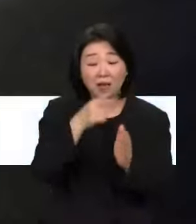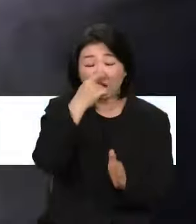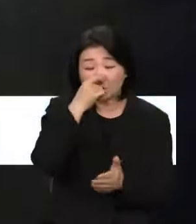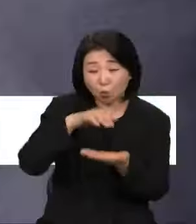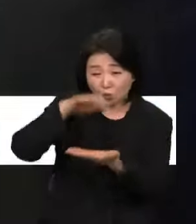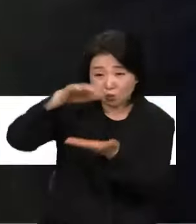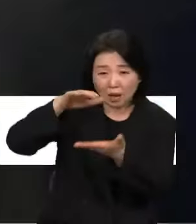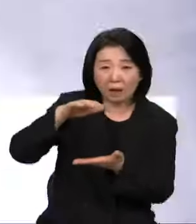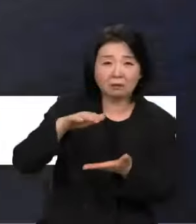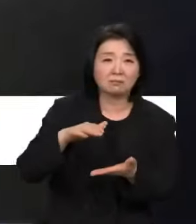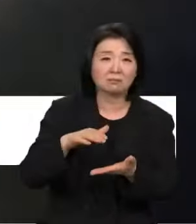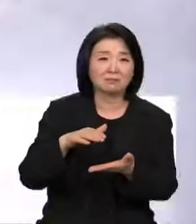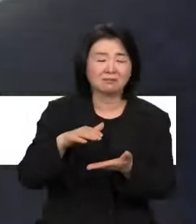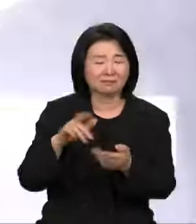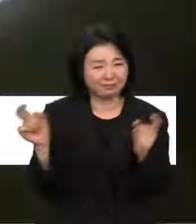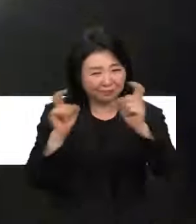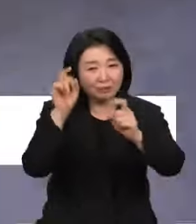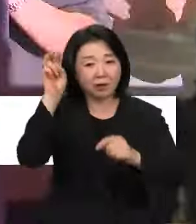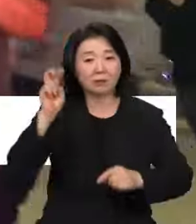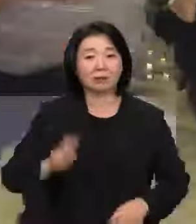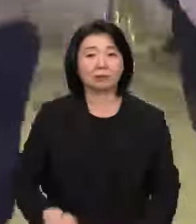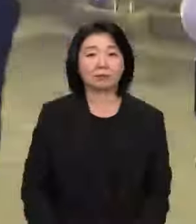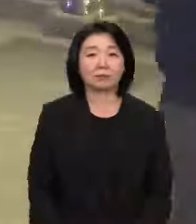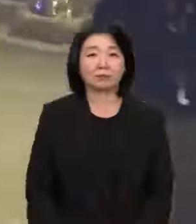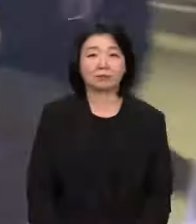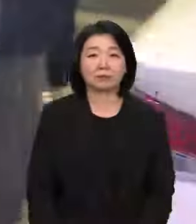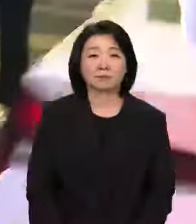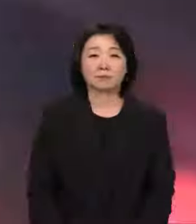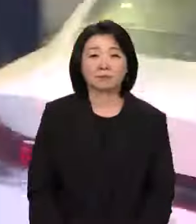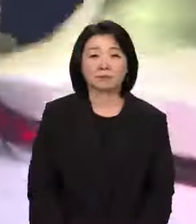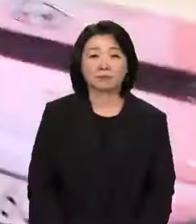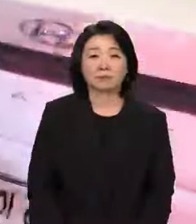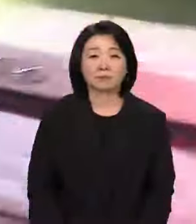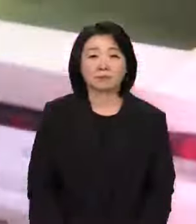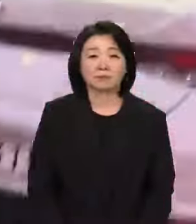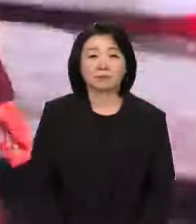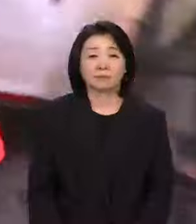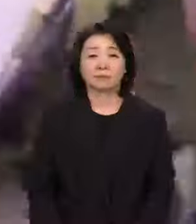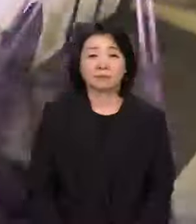양을 두고 치열하게 다툴 걸로 보입니다 jtbc